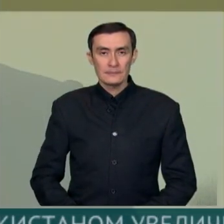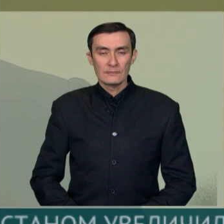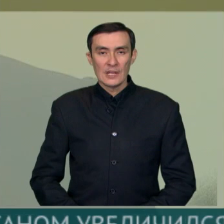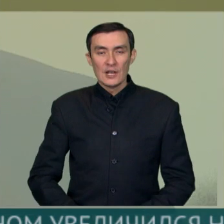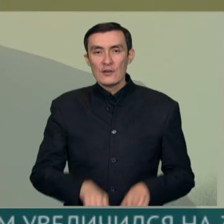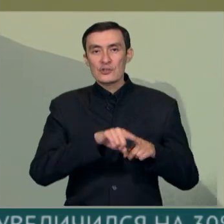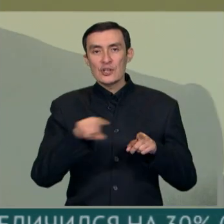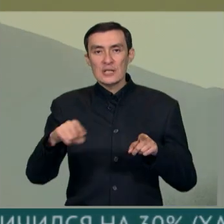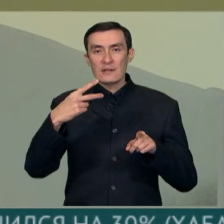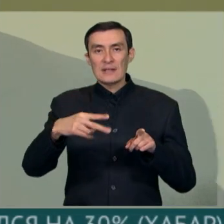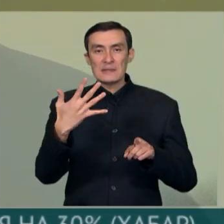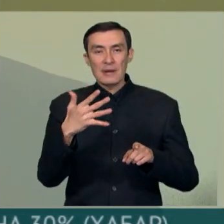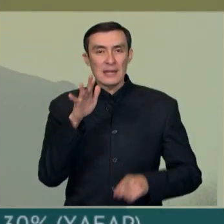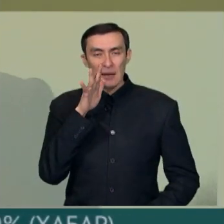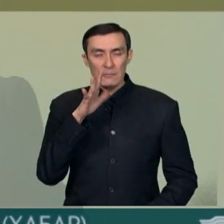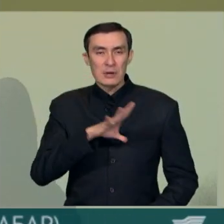За 25 лет пройден